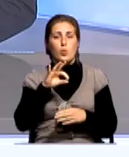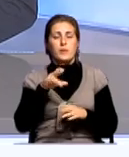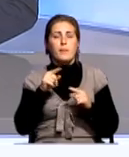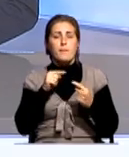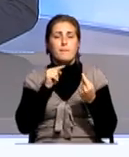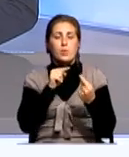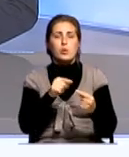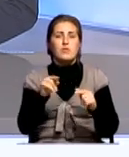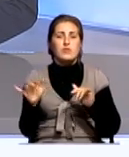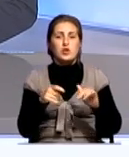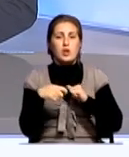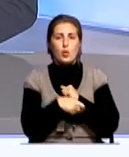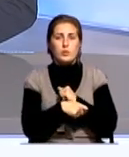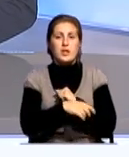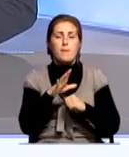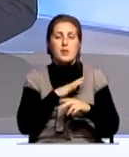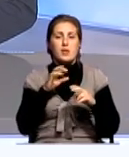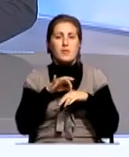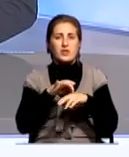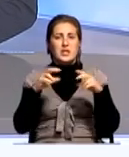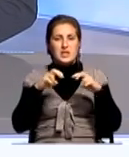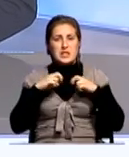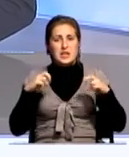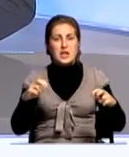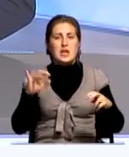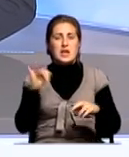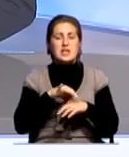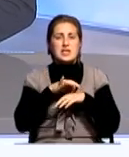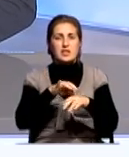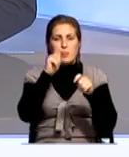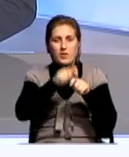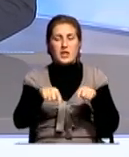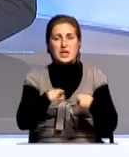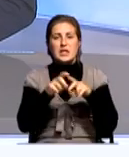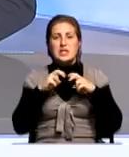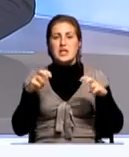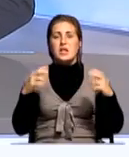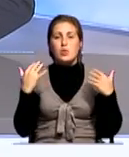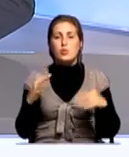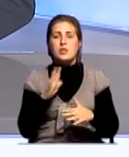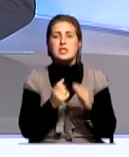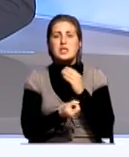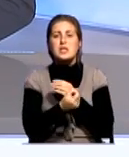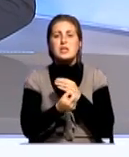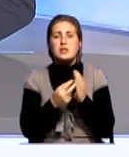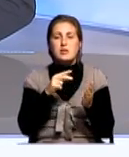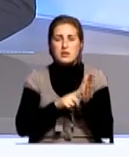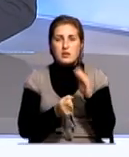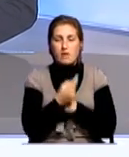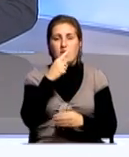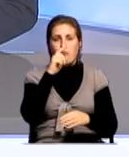коррупции были проде данной рабочей группы и следствием проведения таких заседаний Уже стало выявление коррупционных